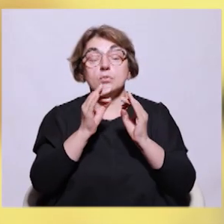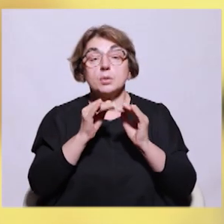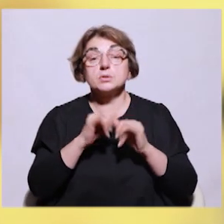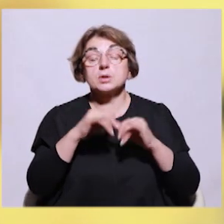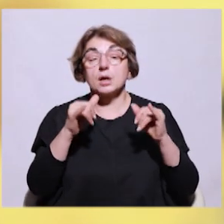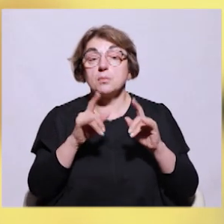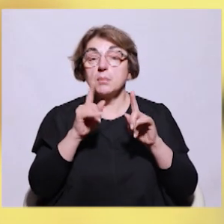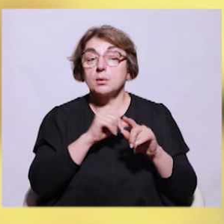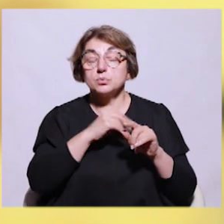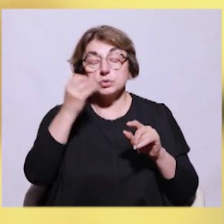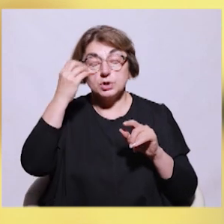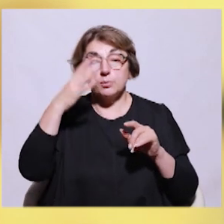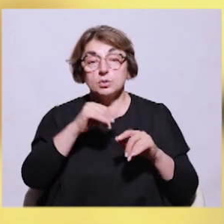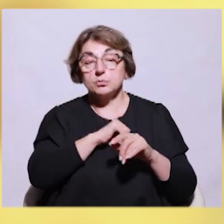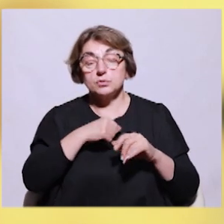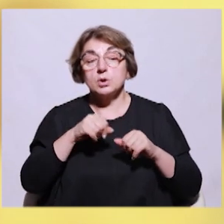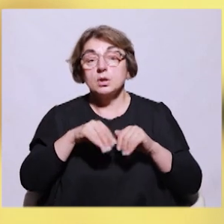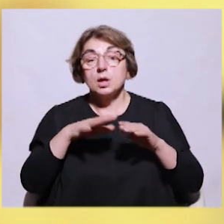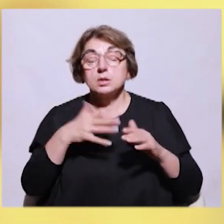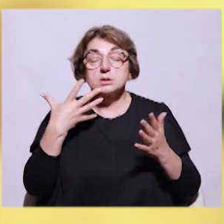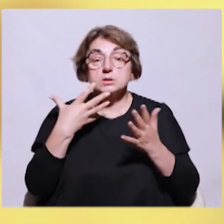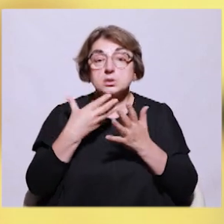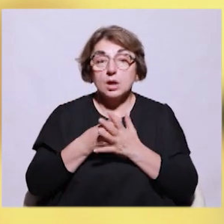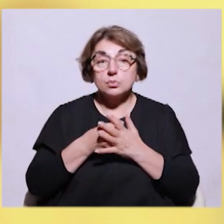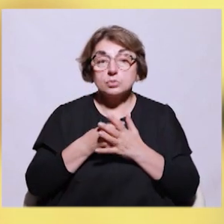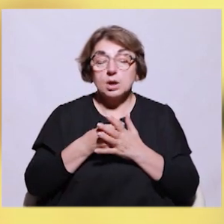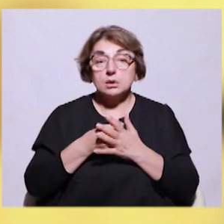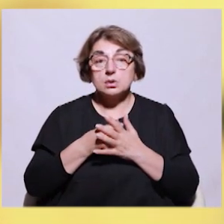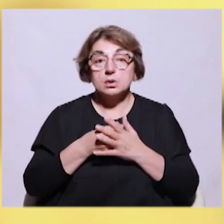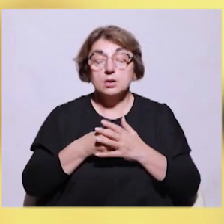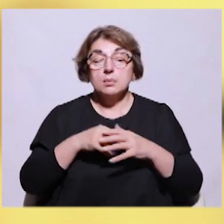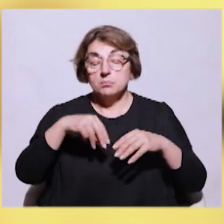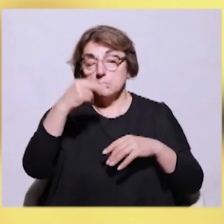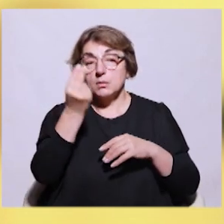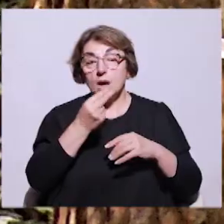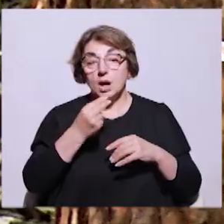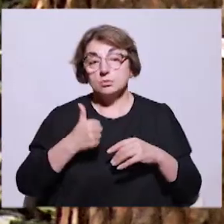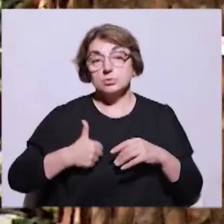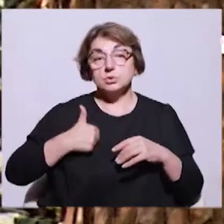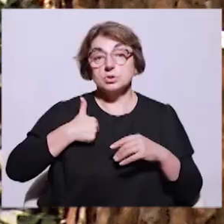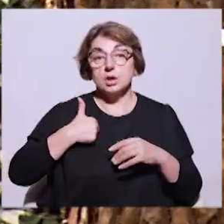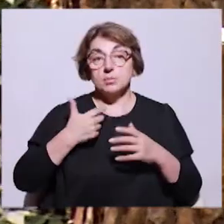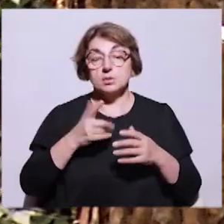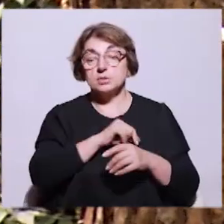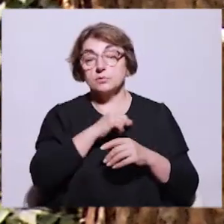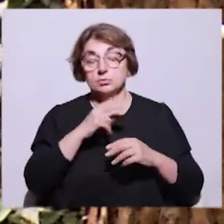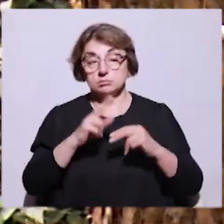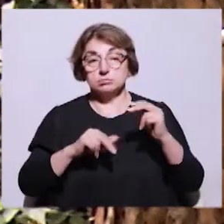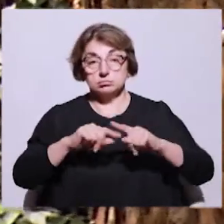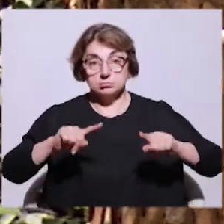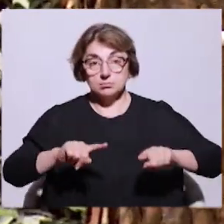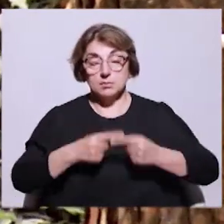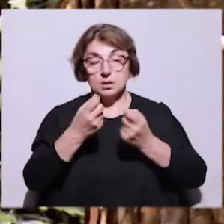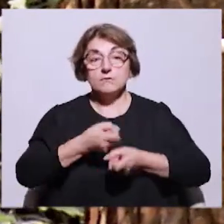იაპონიამ გადაწყვიტა, რომ საკუთარ ესთეტიკაზე და საკუთარ ხატრულ ღირებულებებზე აეღორძინებინა